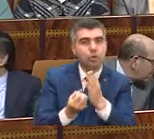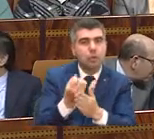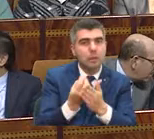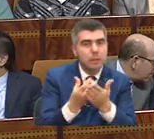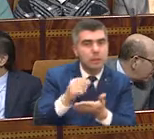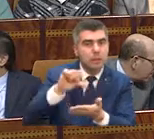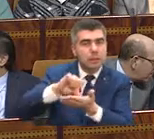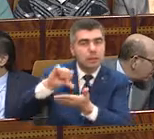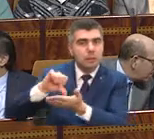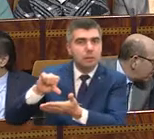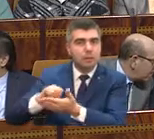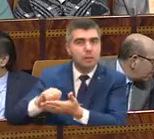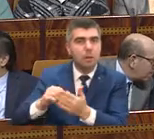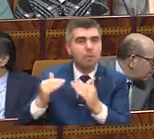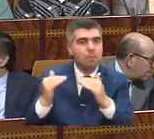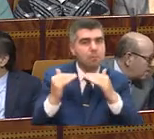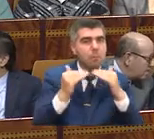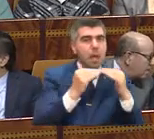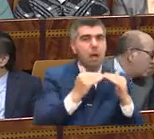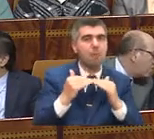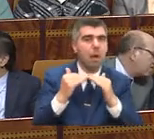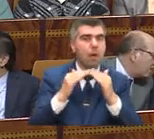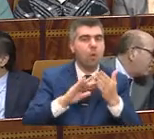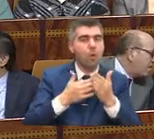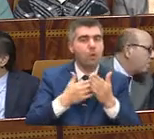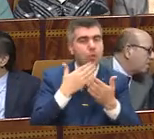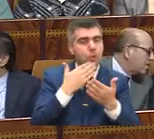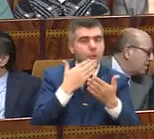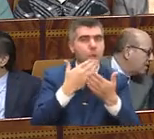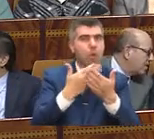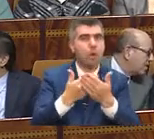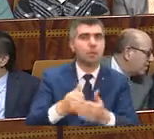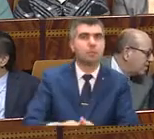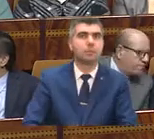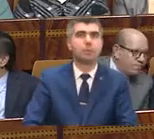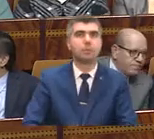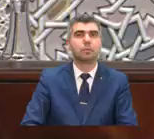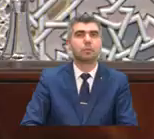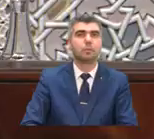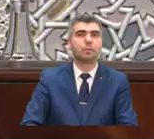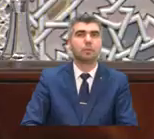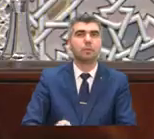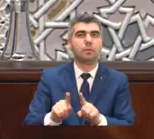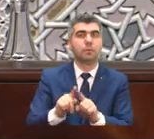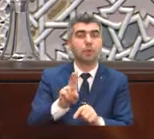الإنصاف والعدالة المجالية. وشكرا. هل من تعقيب إضافي؟